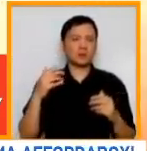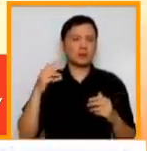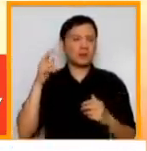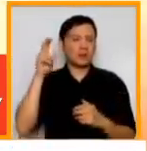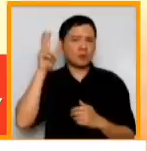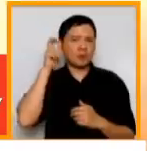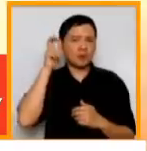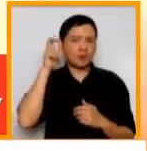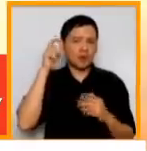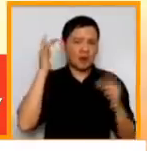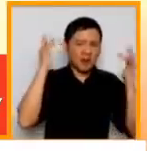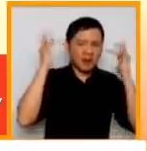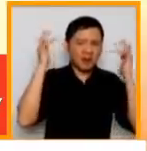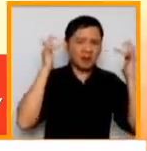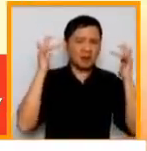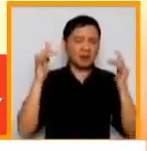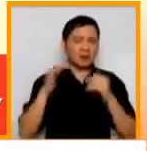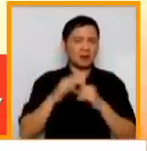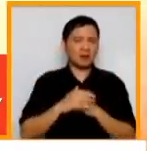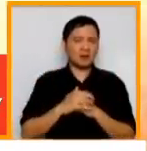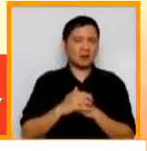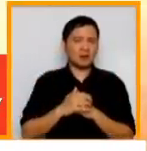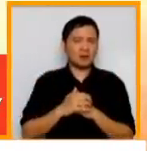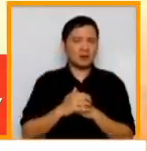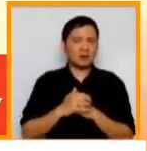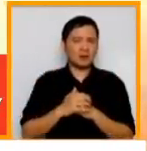nung C-130 namin.